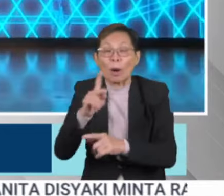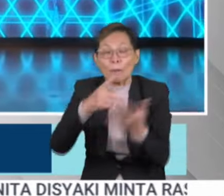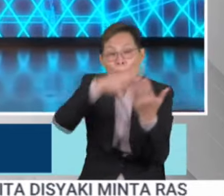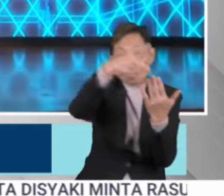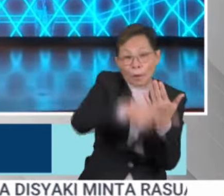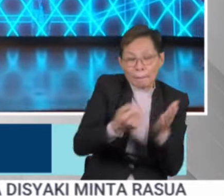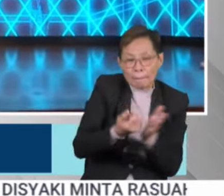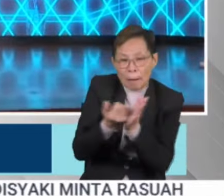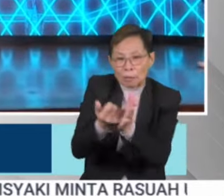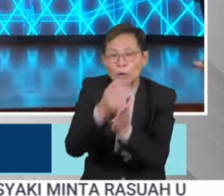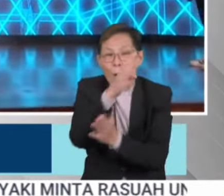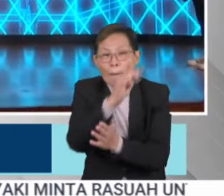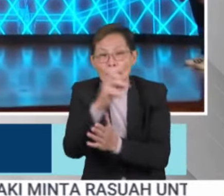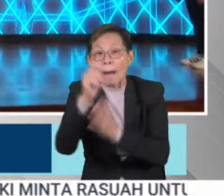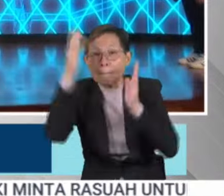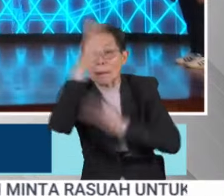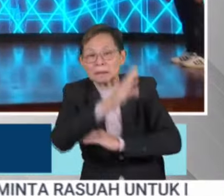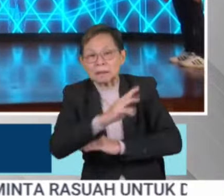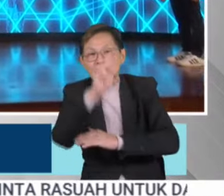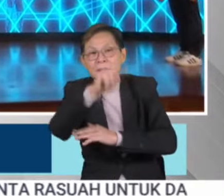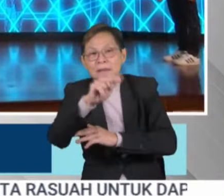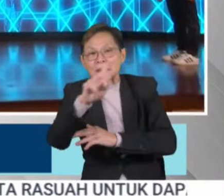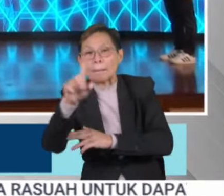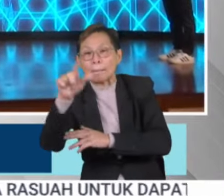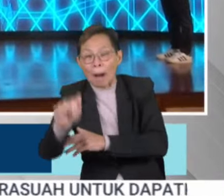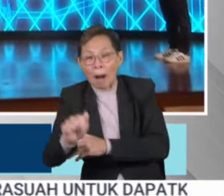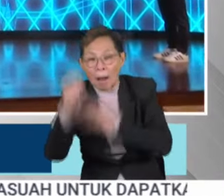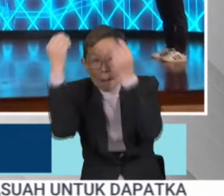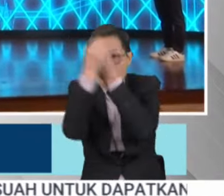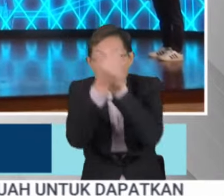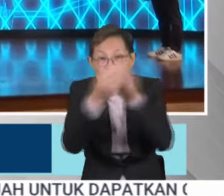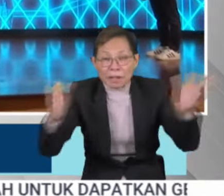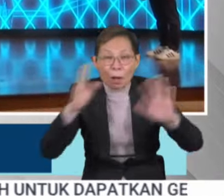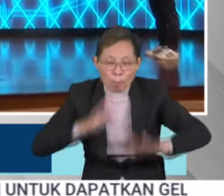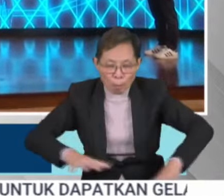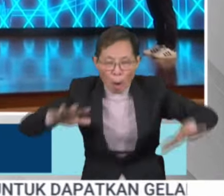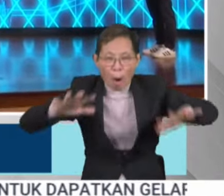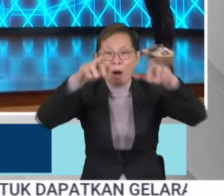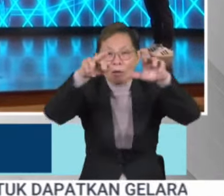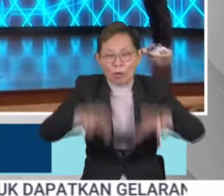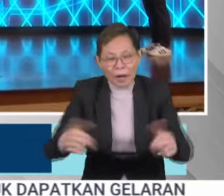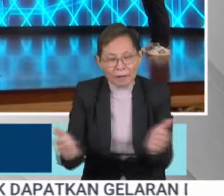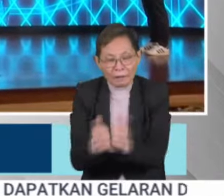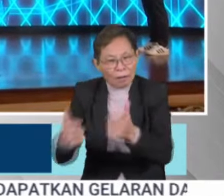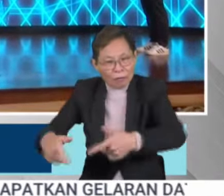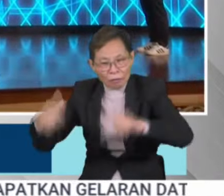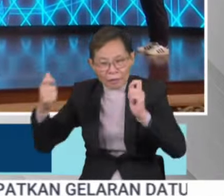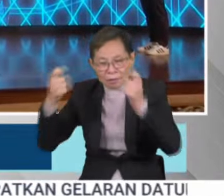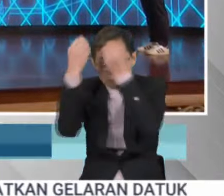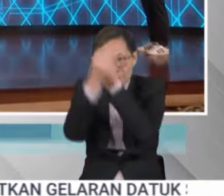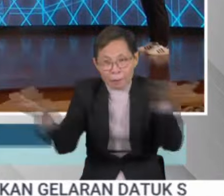ini membantu Met Malaysia dan NADMA menghibahkan bencana kepada rakyat pada kadar segera.